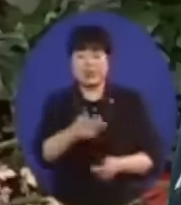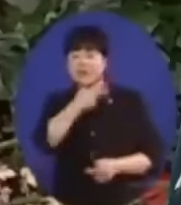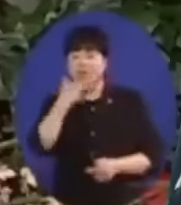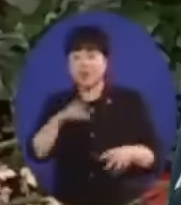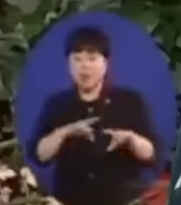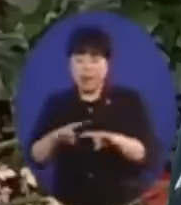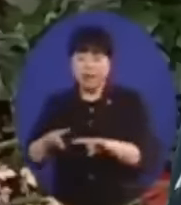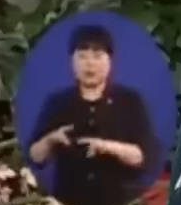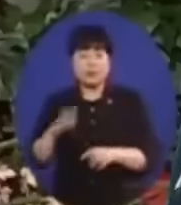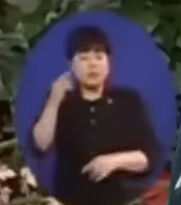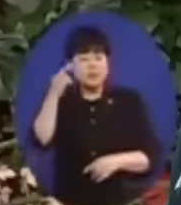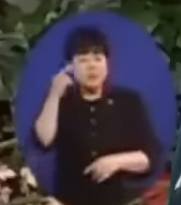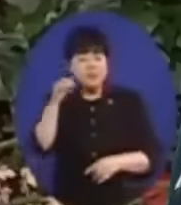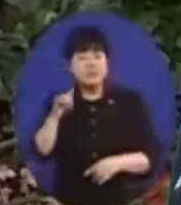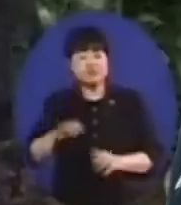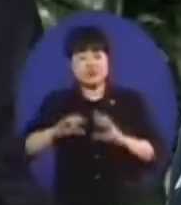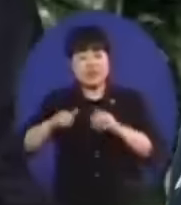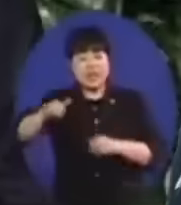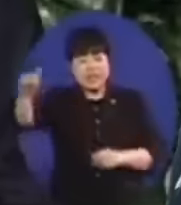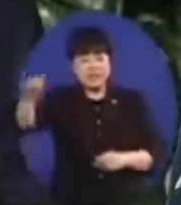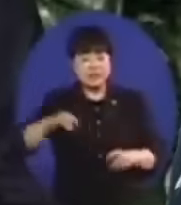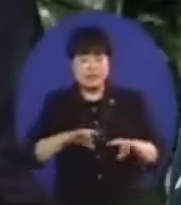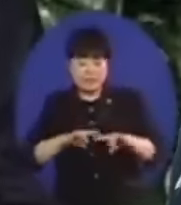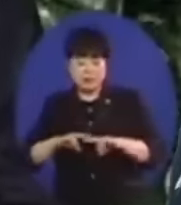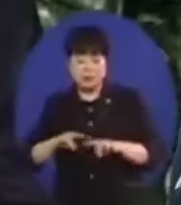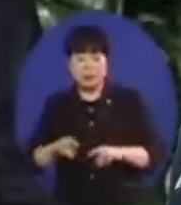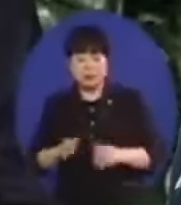방송을 미국에서 했는데